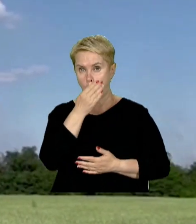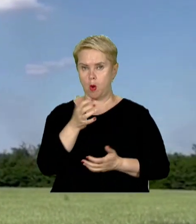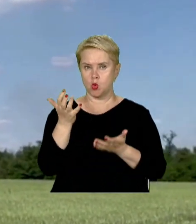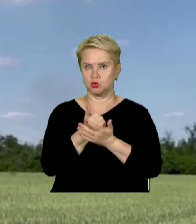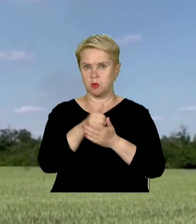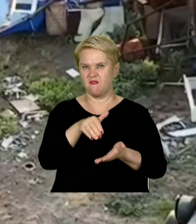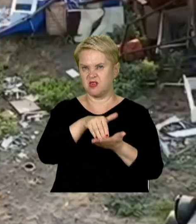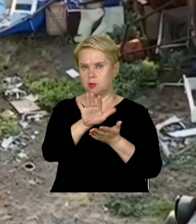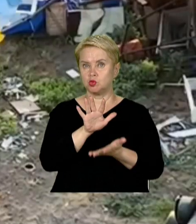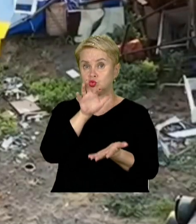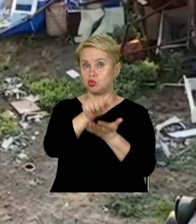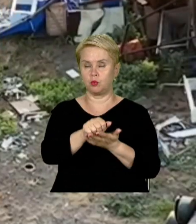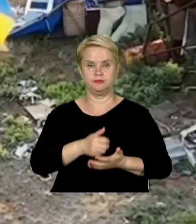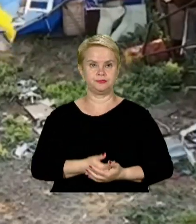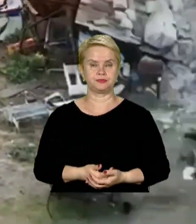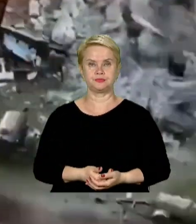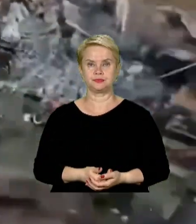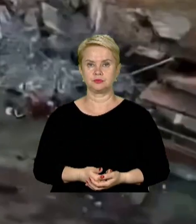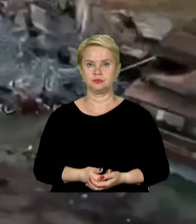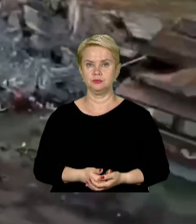успішно відбили штурм.